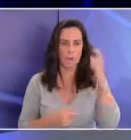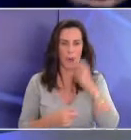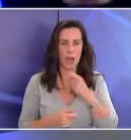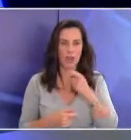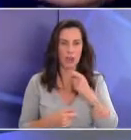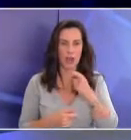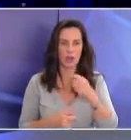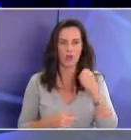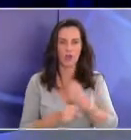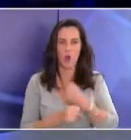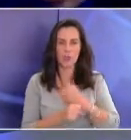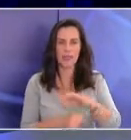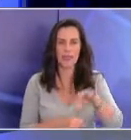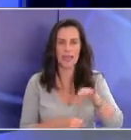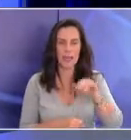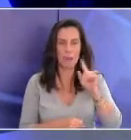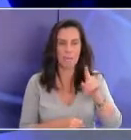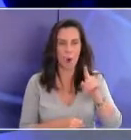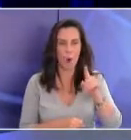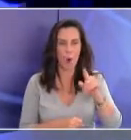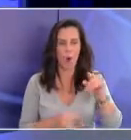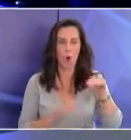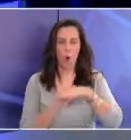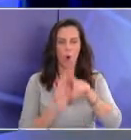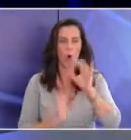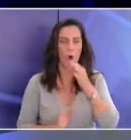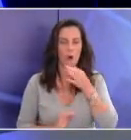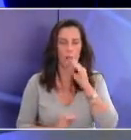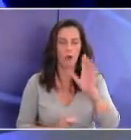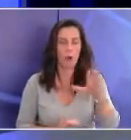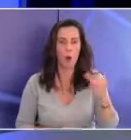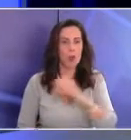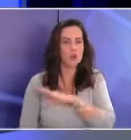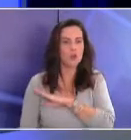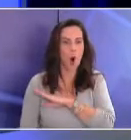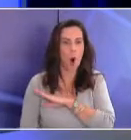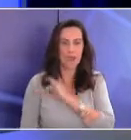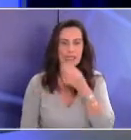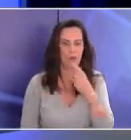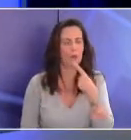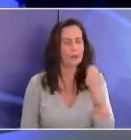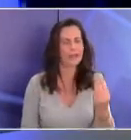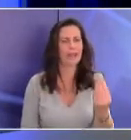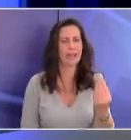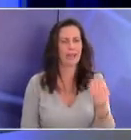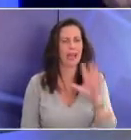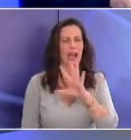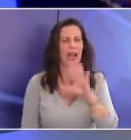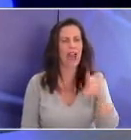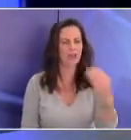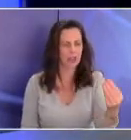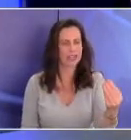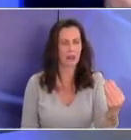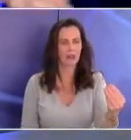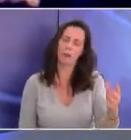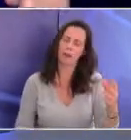שהוא באיזשהו מקום הולך לעשות אימור במשחק נוער, לוקח את השוער שהוא ילד בן 15-16, והוא אומר לו, אנחנו ניתן לך 500 או 1,000